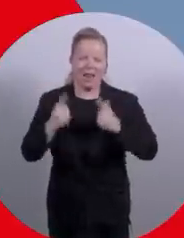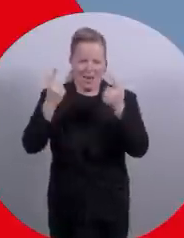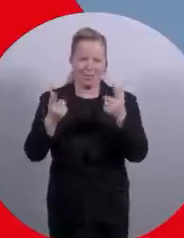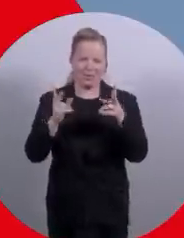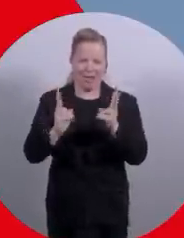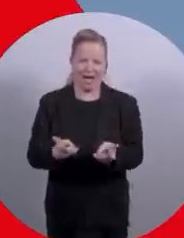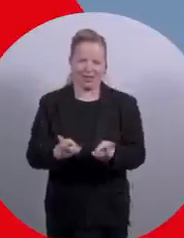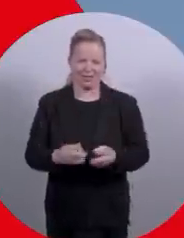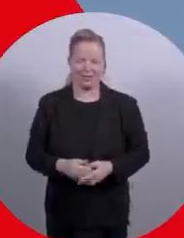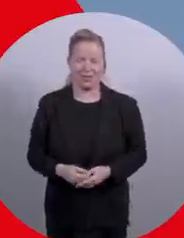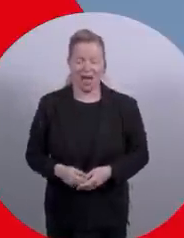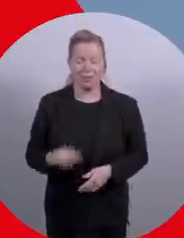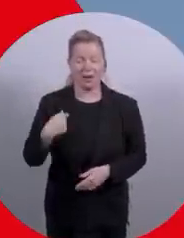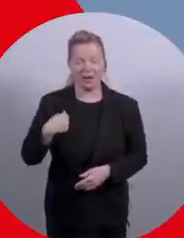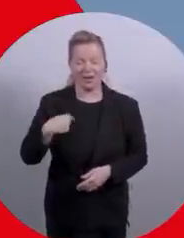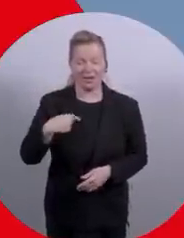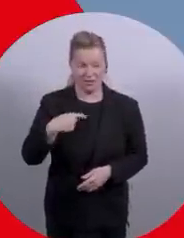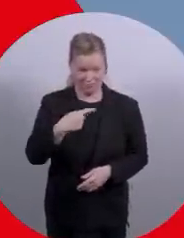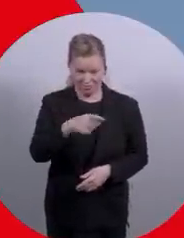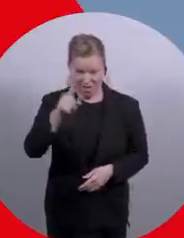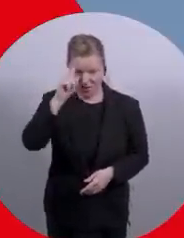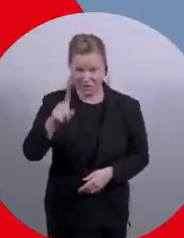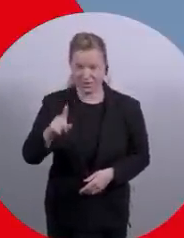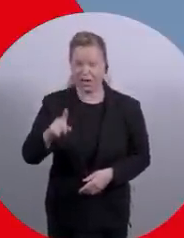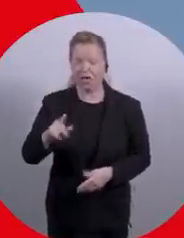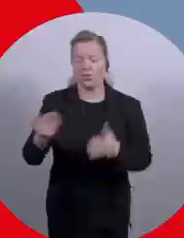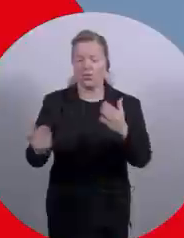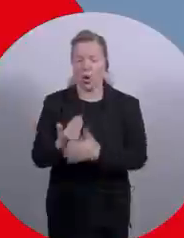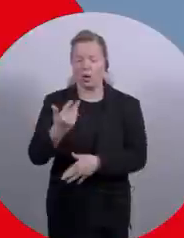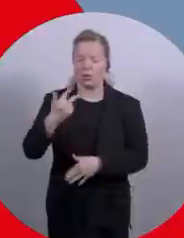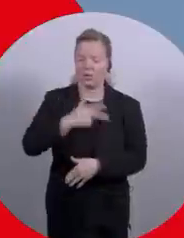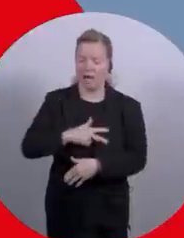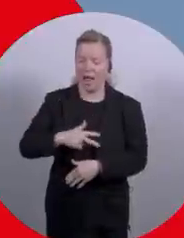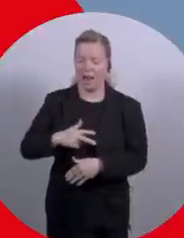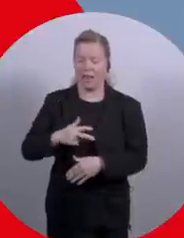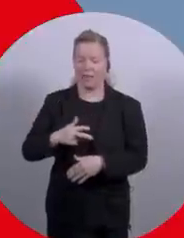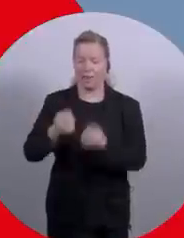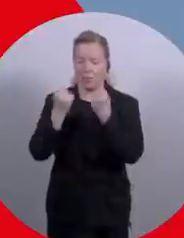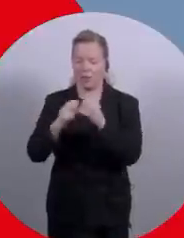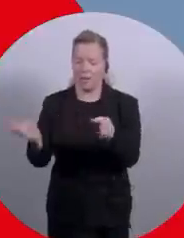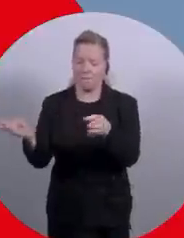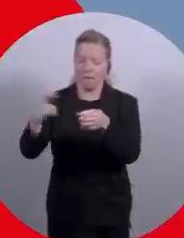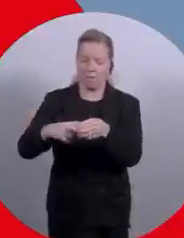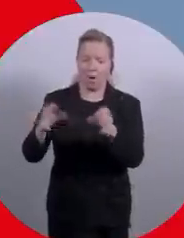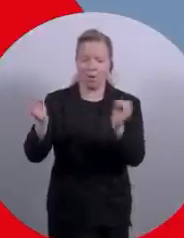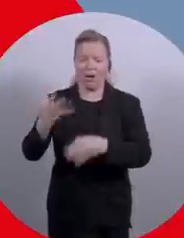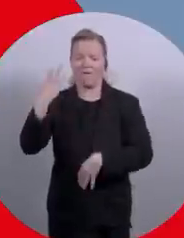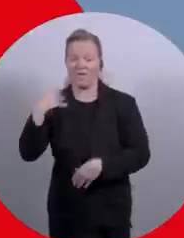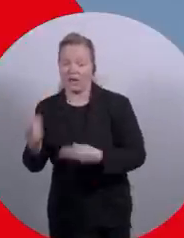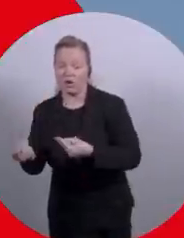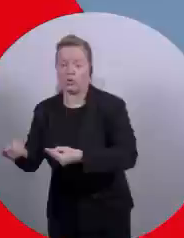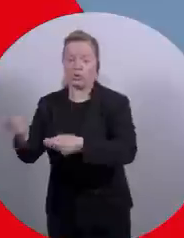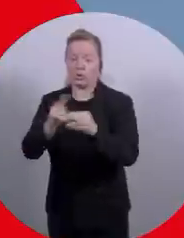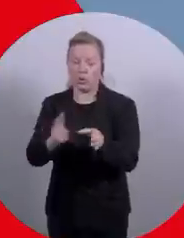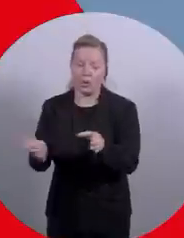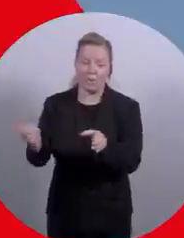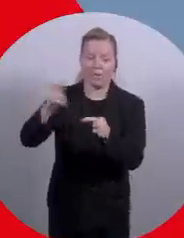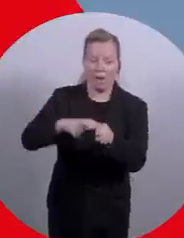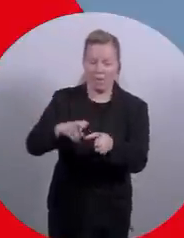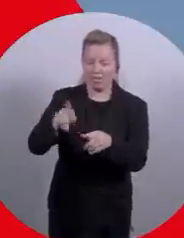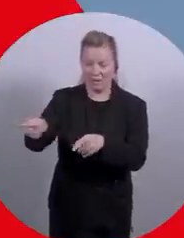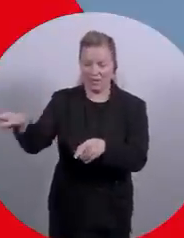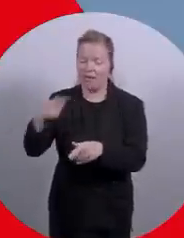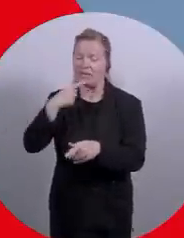aber wisst ihr was völlig gesagt haben die närchen die Sozialdemokratie Kummer sind und auf viele die wieder in die Sozialdemokratie zurückgekommen sind